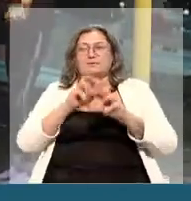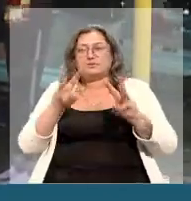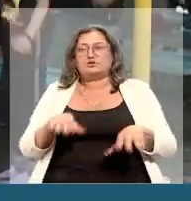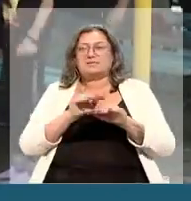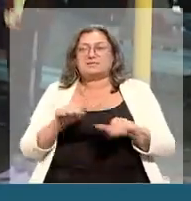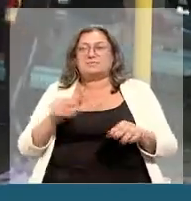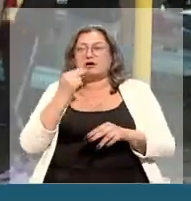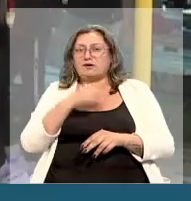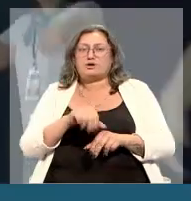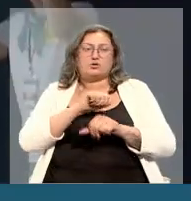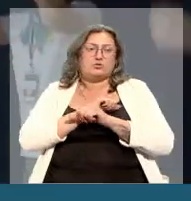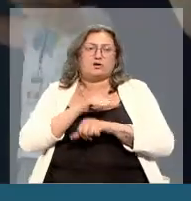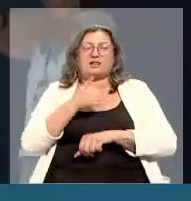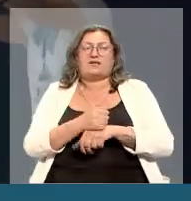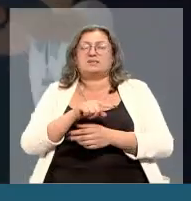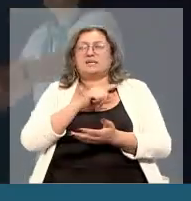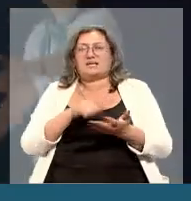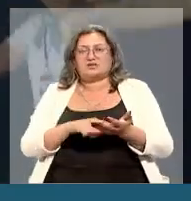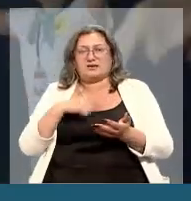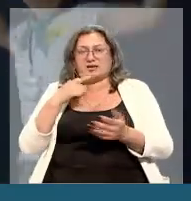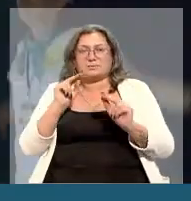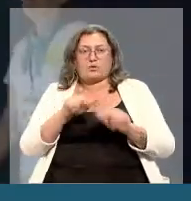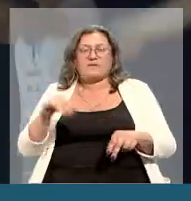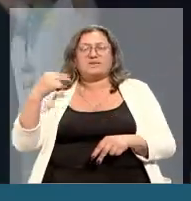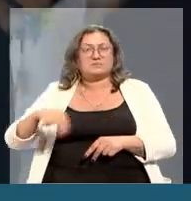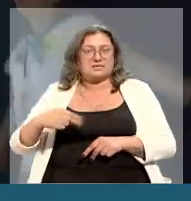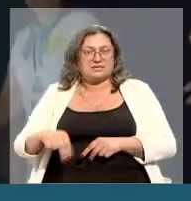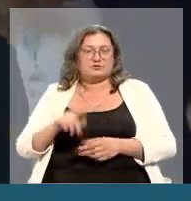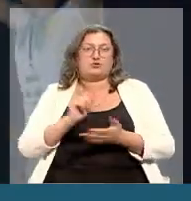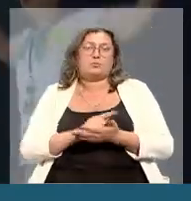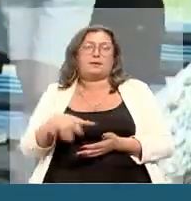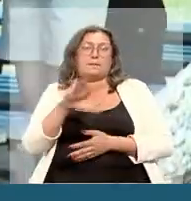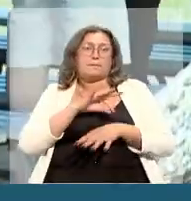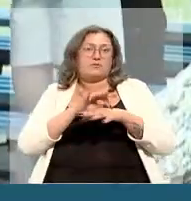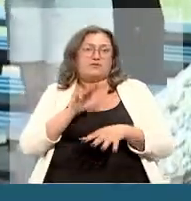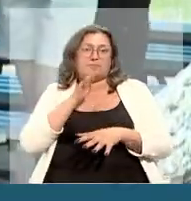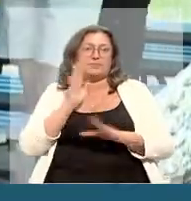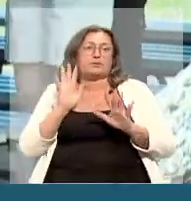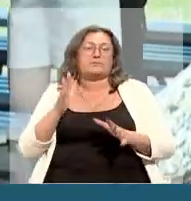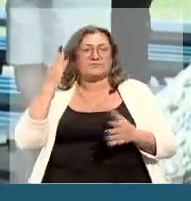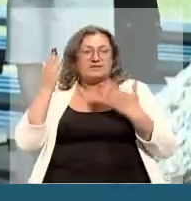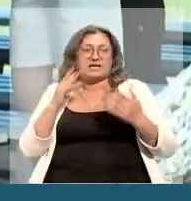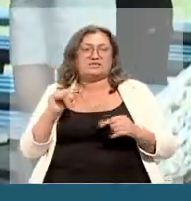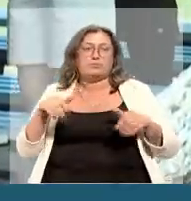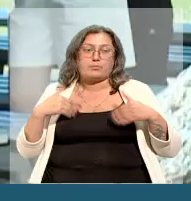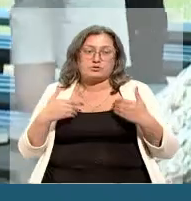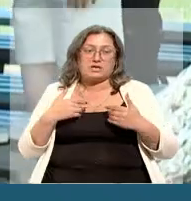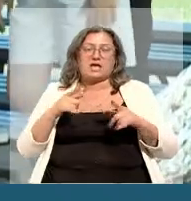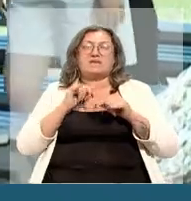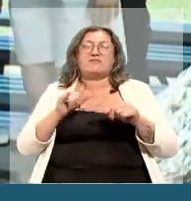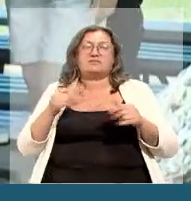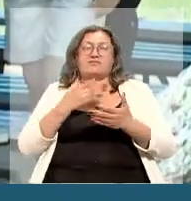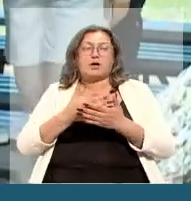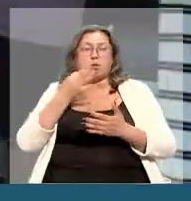детям качественный досуг – главная задача, говорят педагоги и воспитатели. Чтобы они проводили время не только весело, но и с пользой, развивая